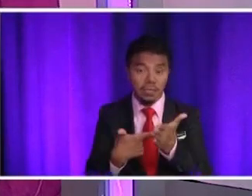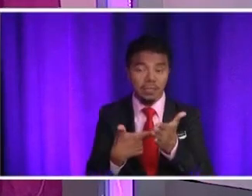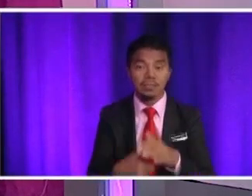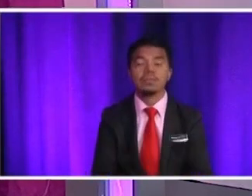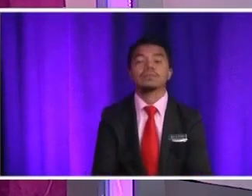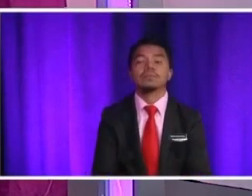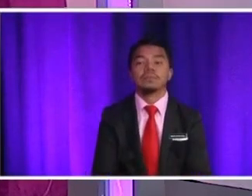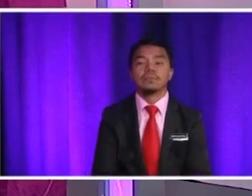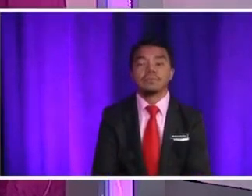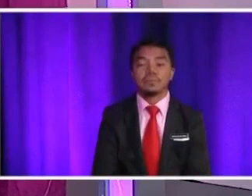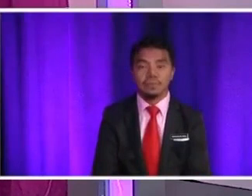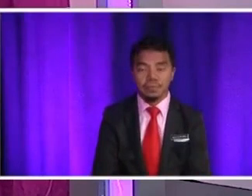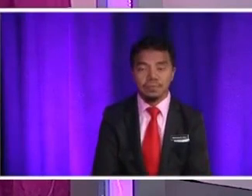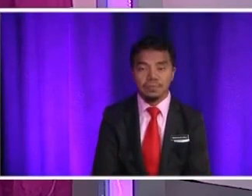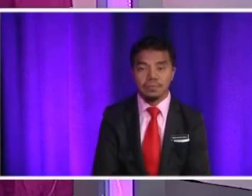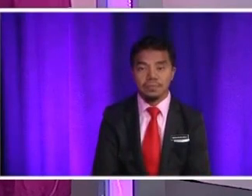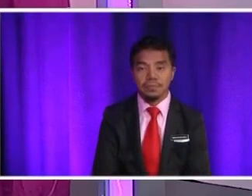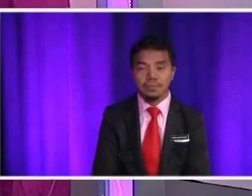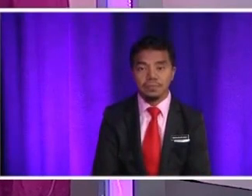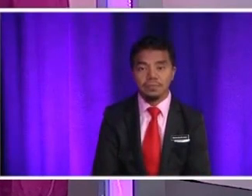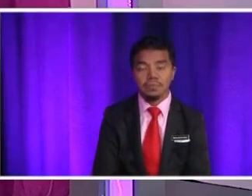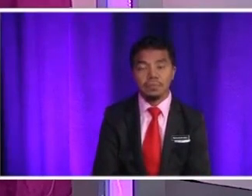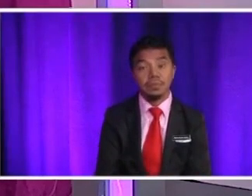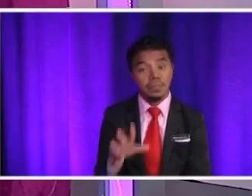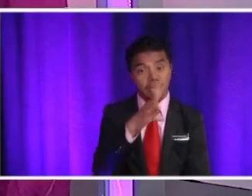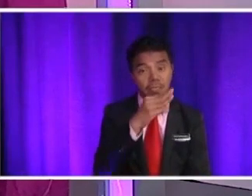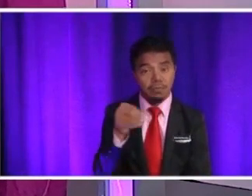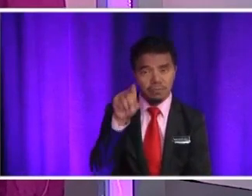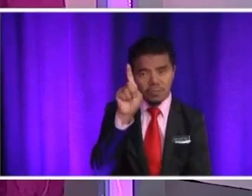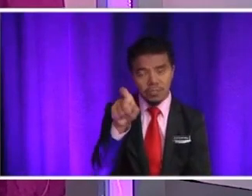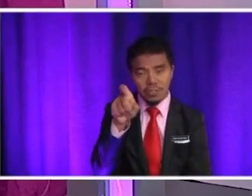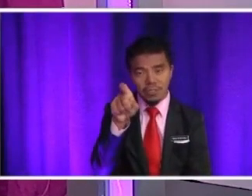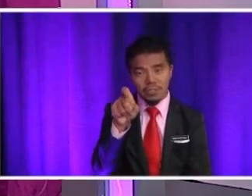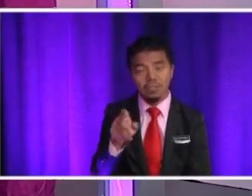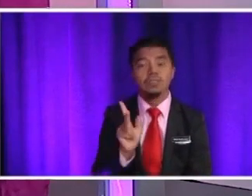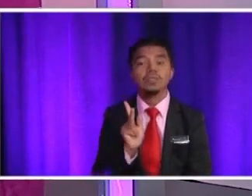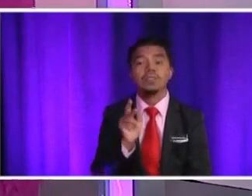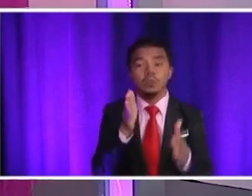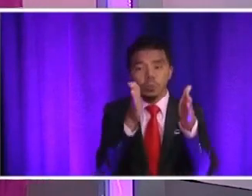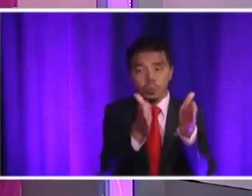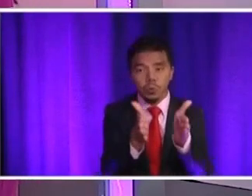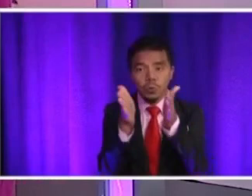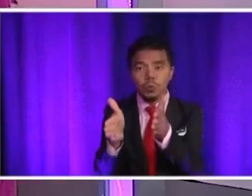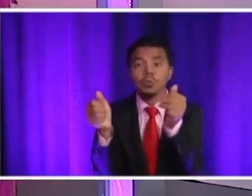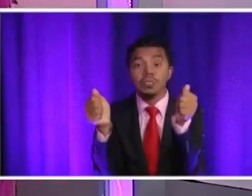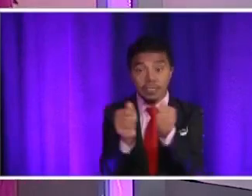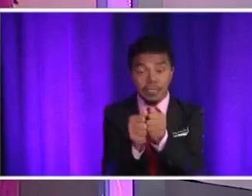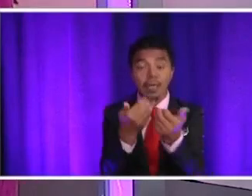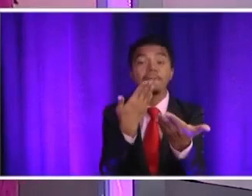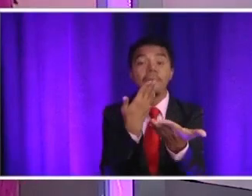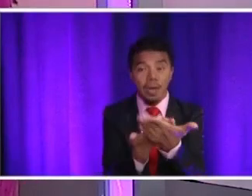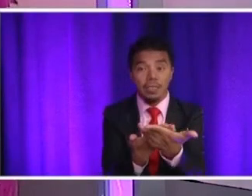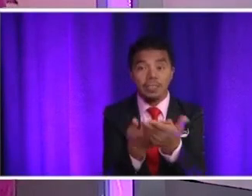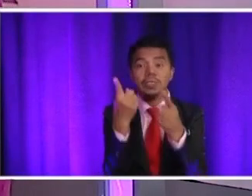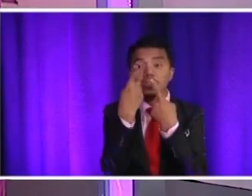Then barulah kita susun ayat kita untuk kita menulis jawapan. Ya.